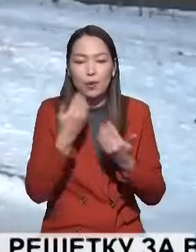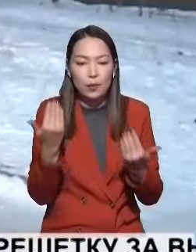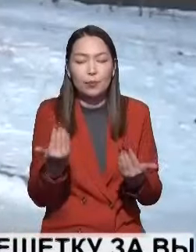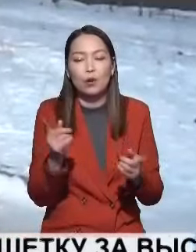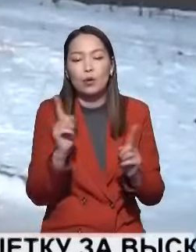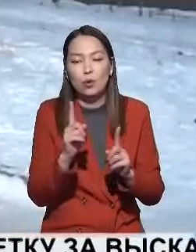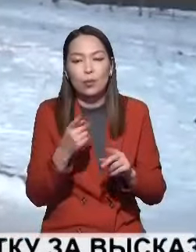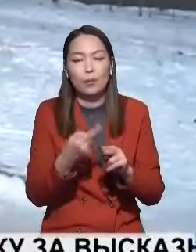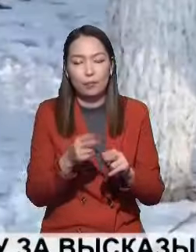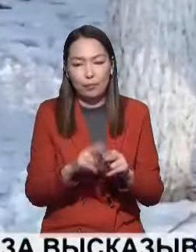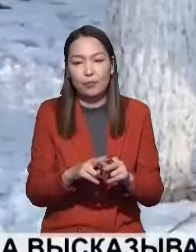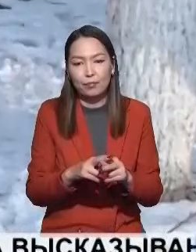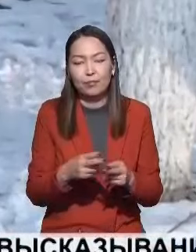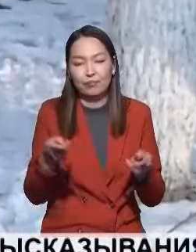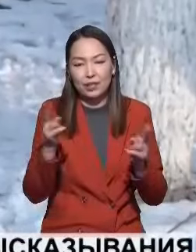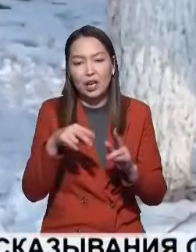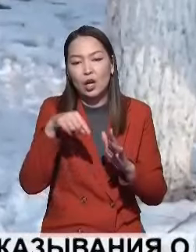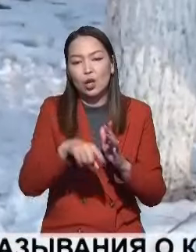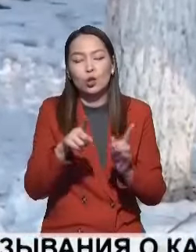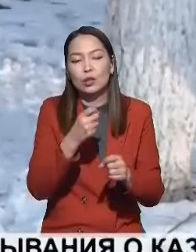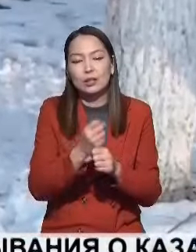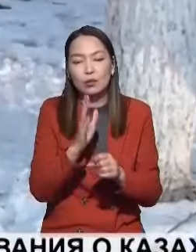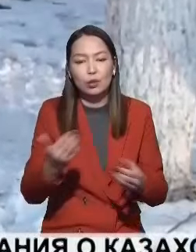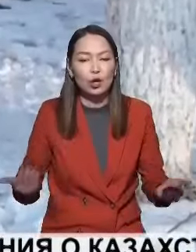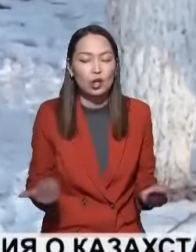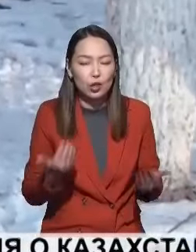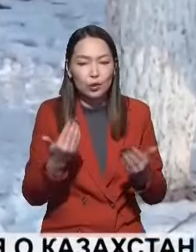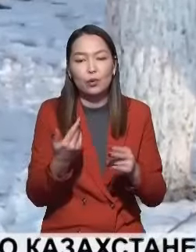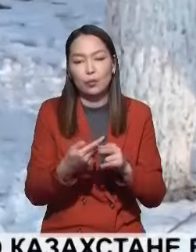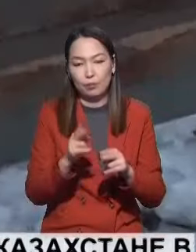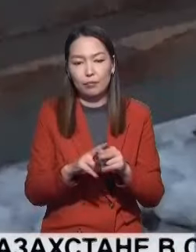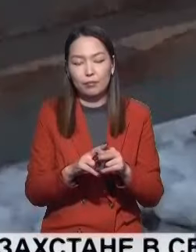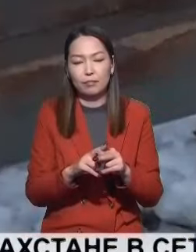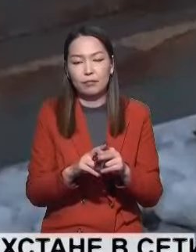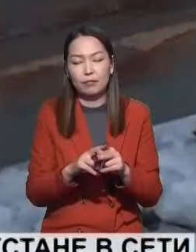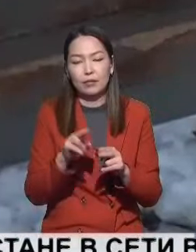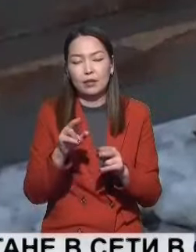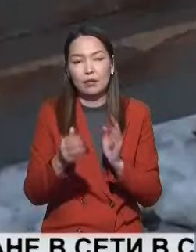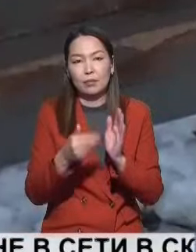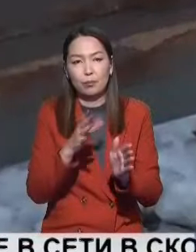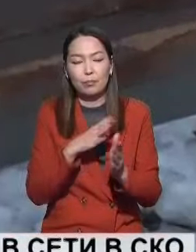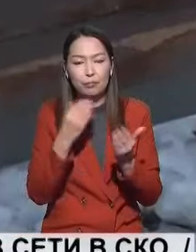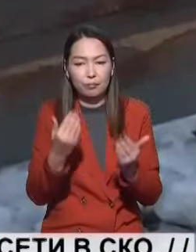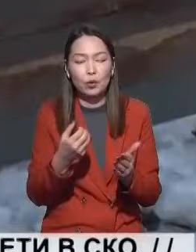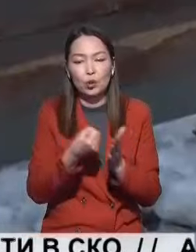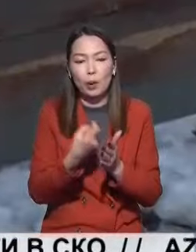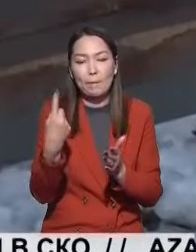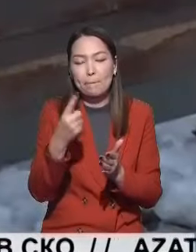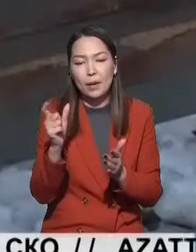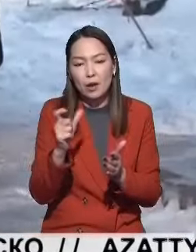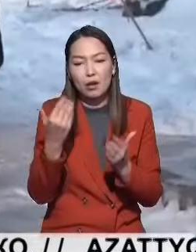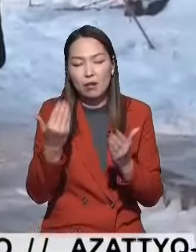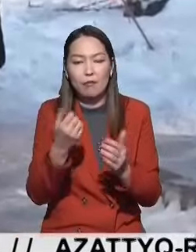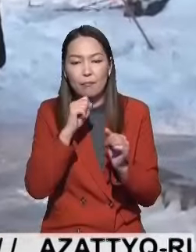скажешь об остальных квартирах снизу. Жильцы дома с вещами перебираются к родственникам. Жить в пролитых до первого этажа комнатах